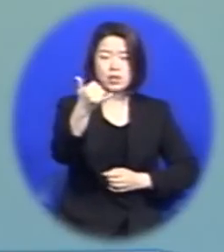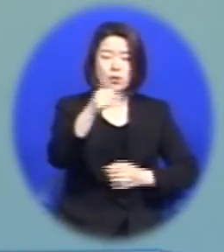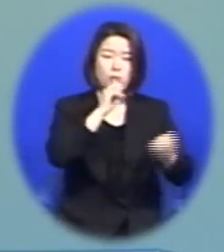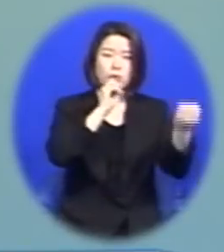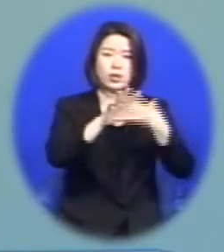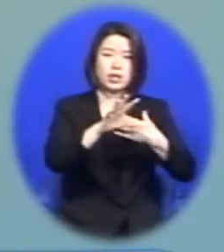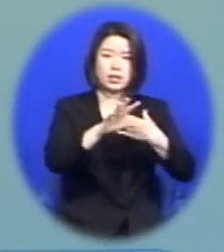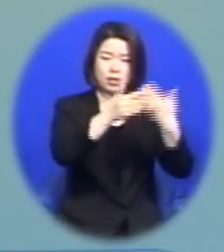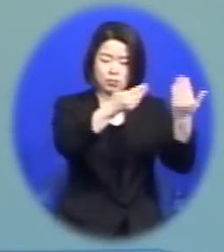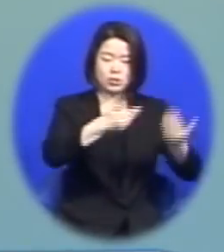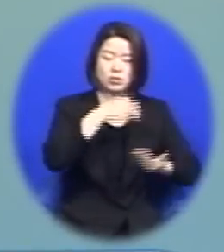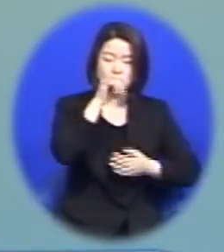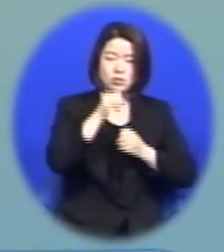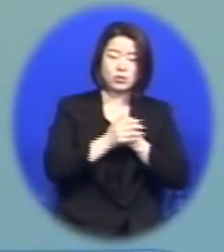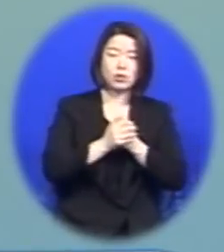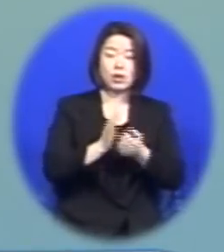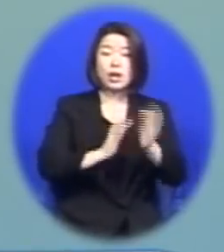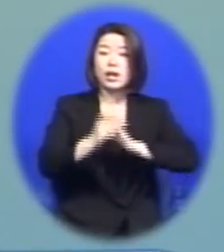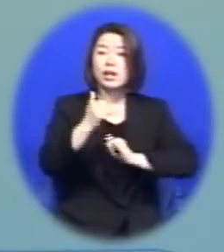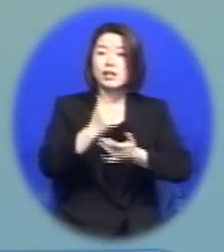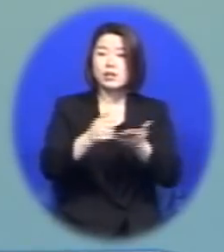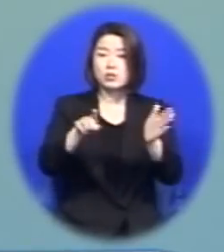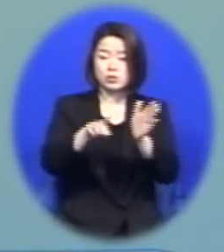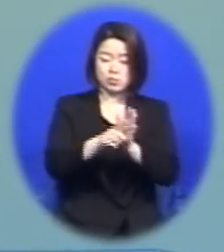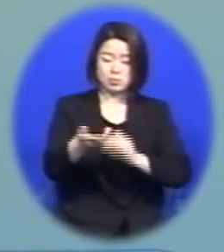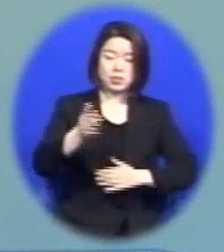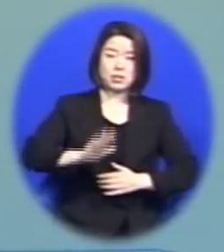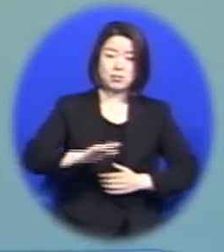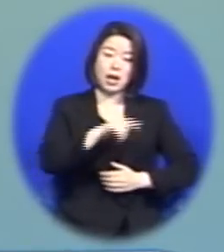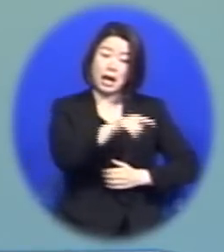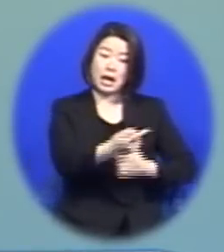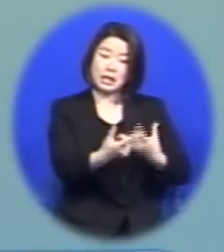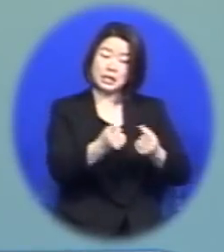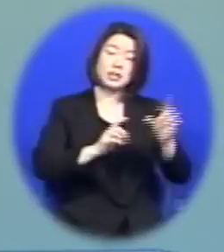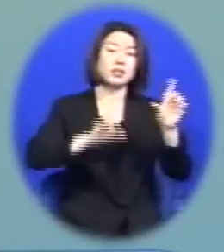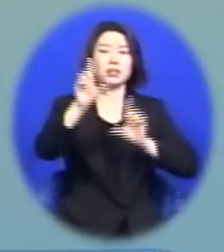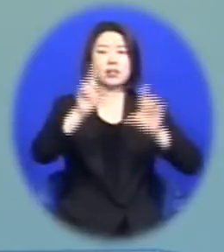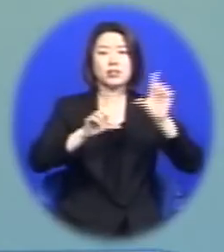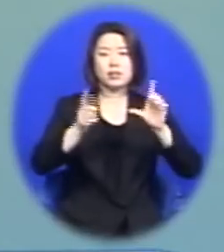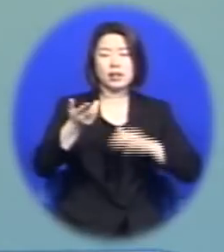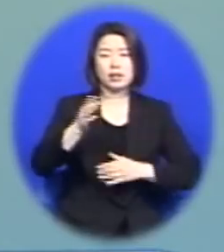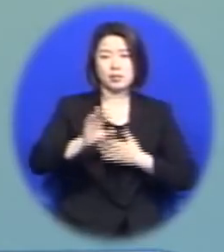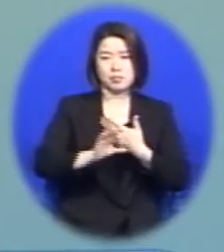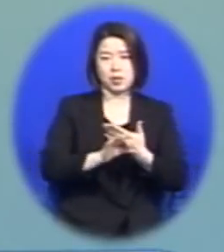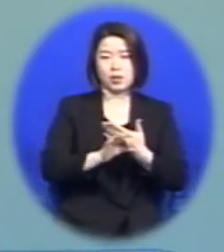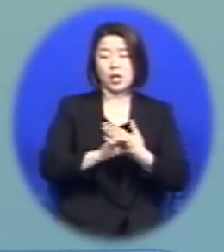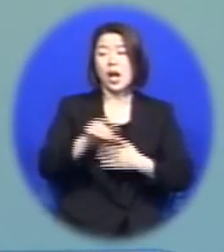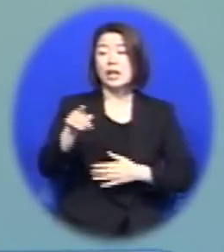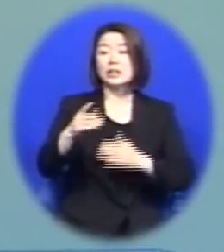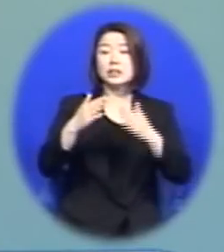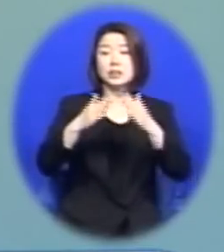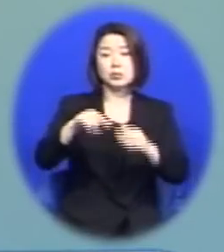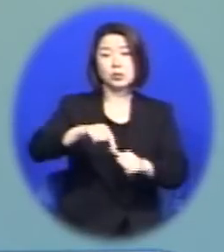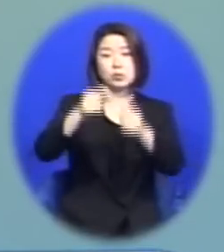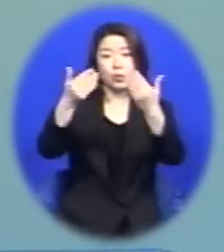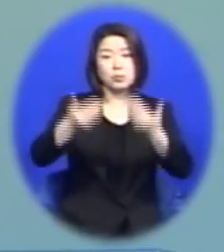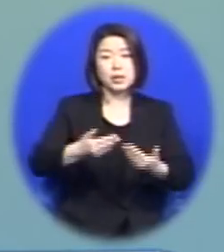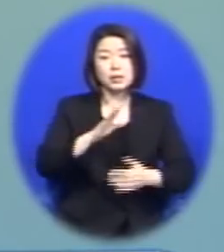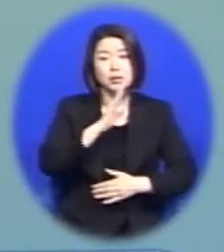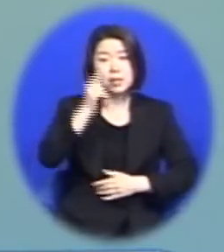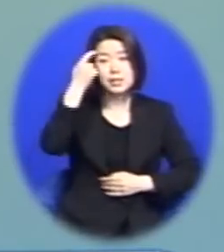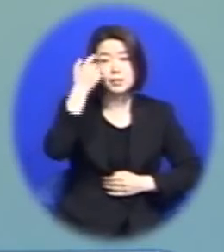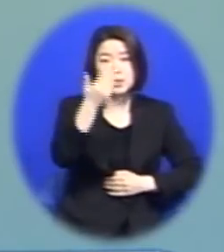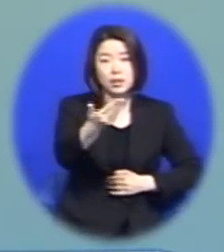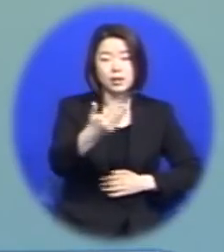여러분 예수를 믿는 데 이런 형편이 면 그 칩이 구원을 받았다고 해야 됩니까